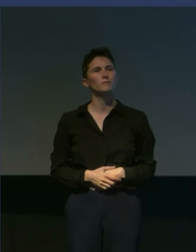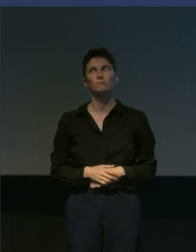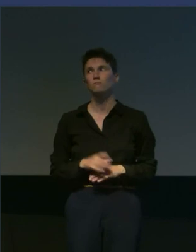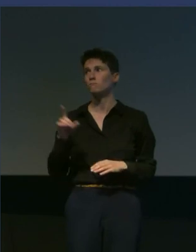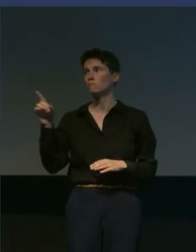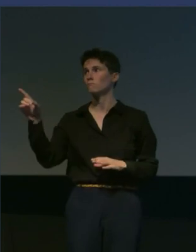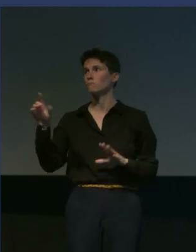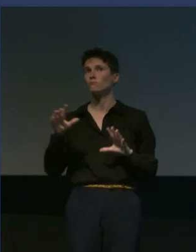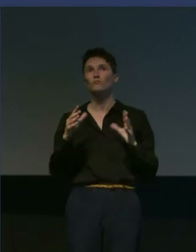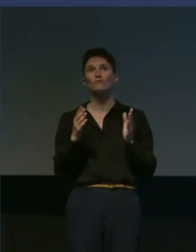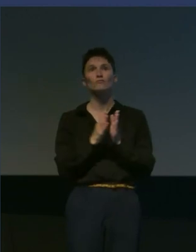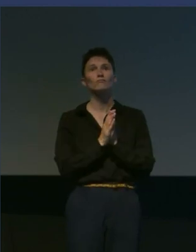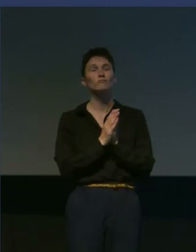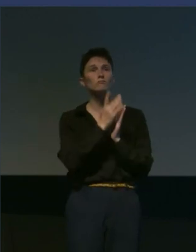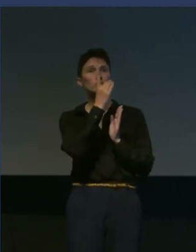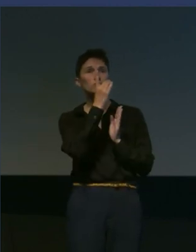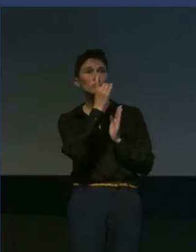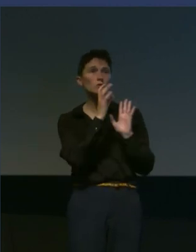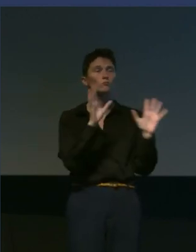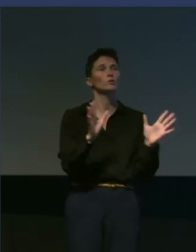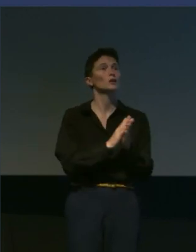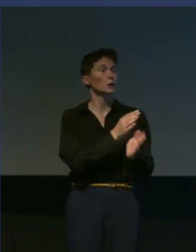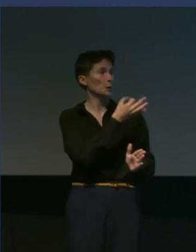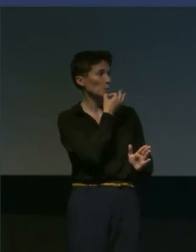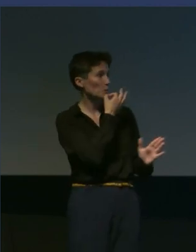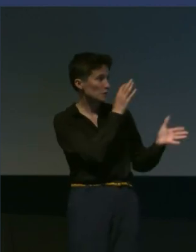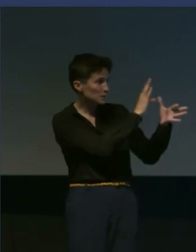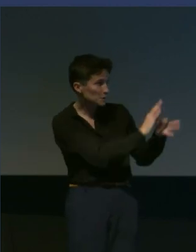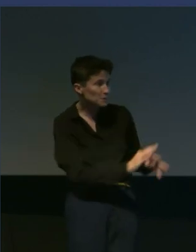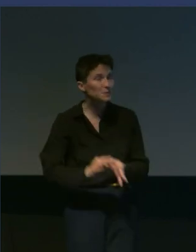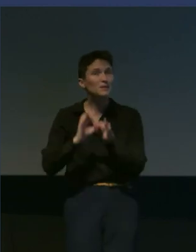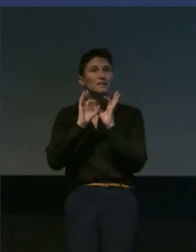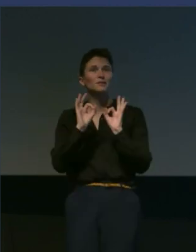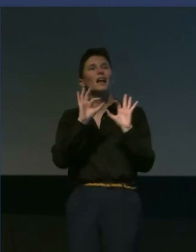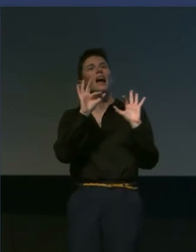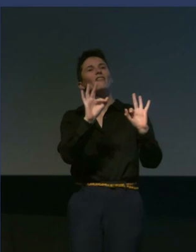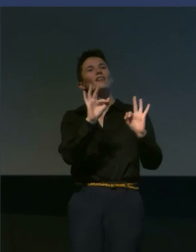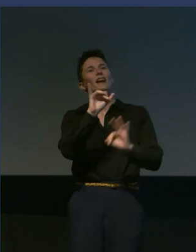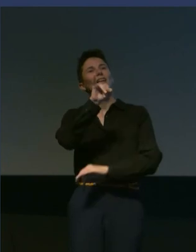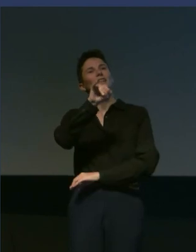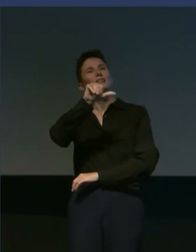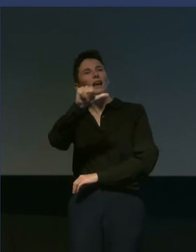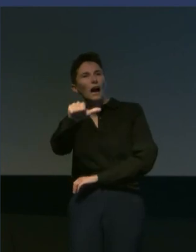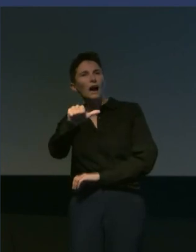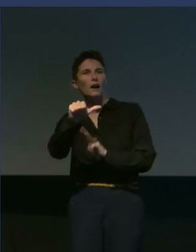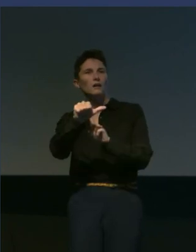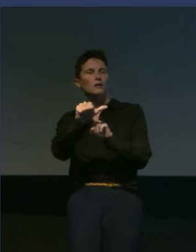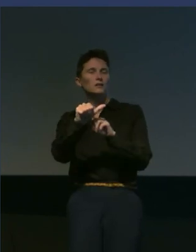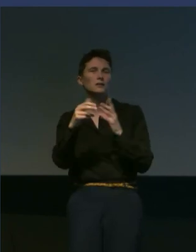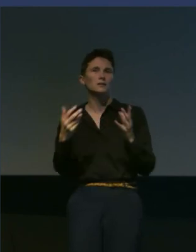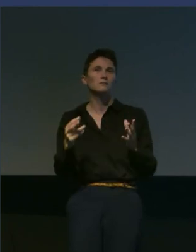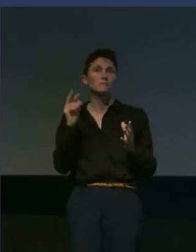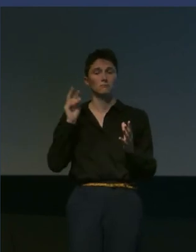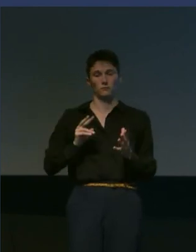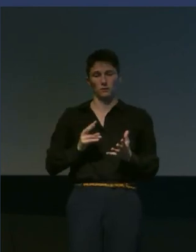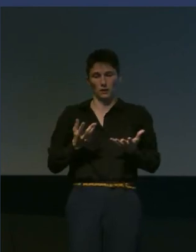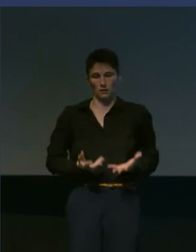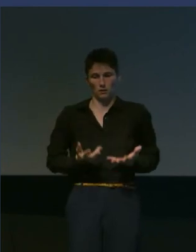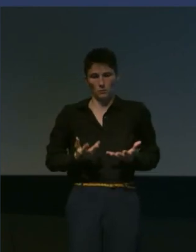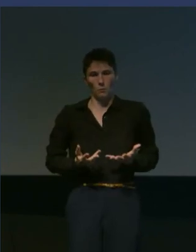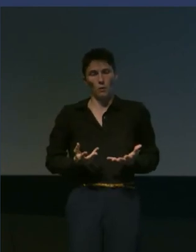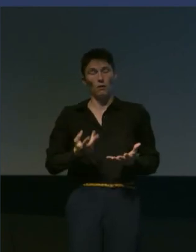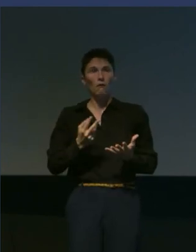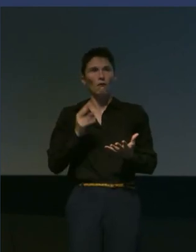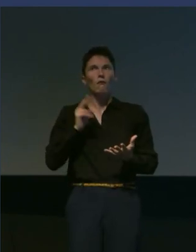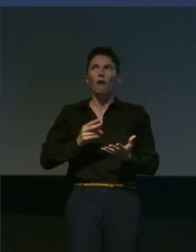Oui. Juste pour, j'en profite pour rebondir justement sur l'intelligence artificielle. Alors, c'est vrai qu'actuellement, on